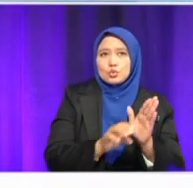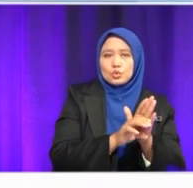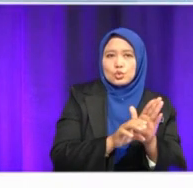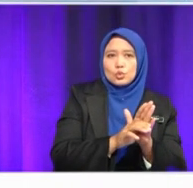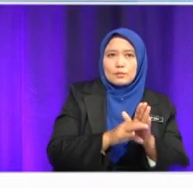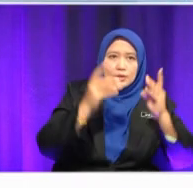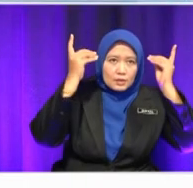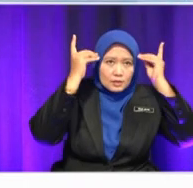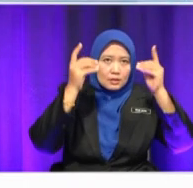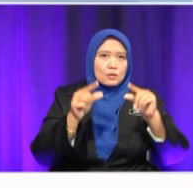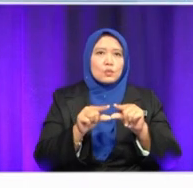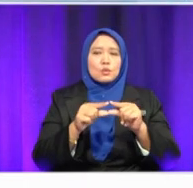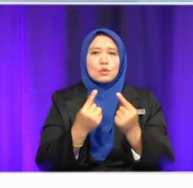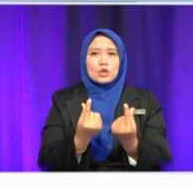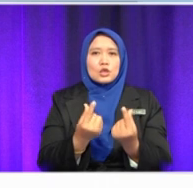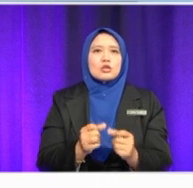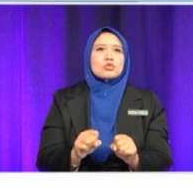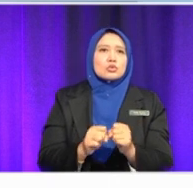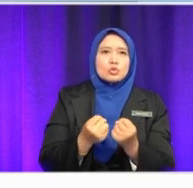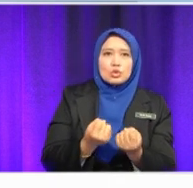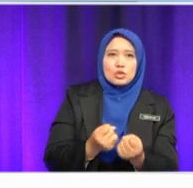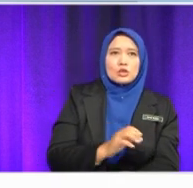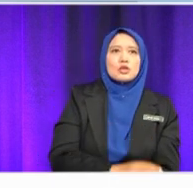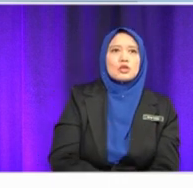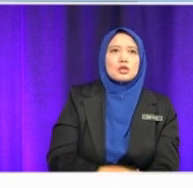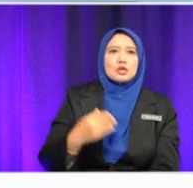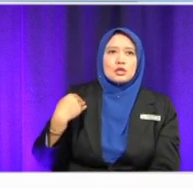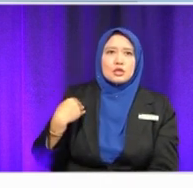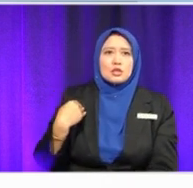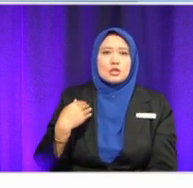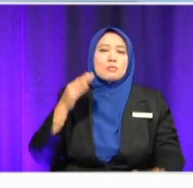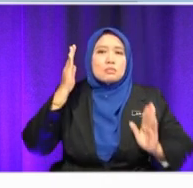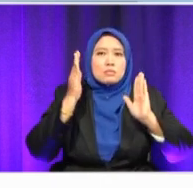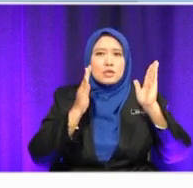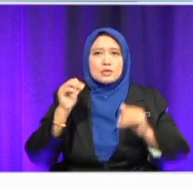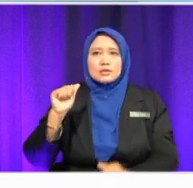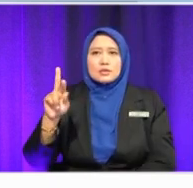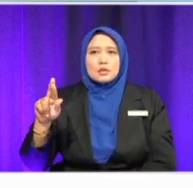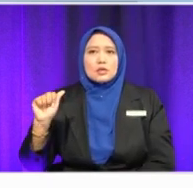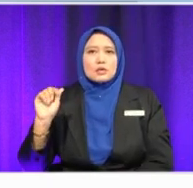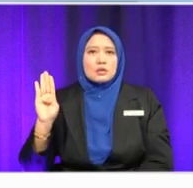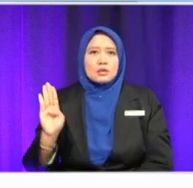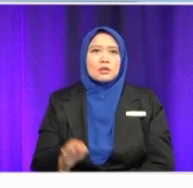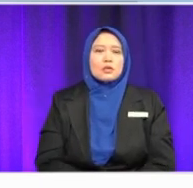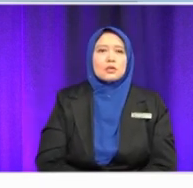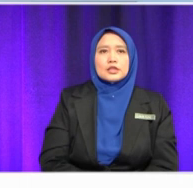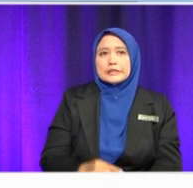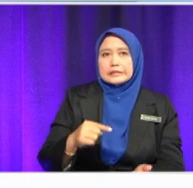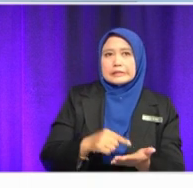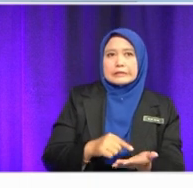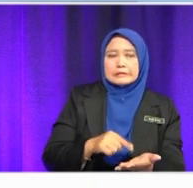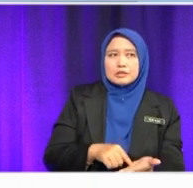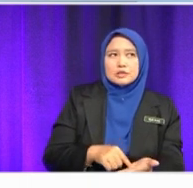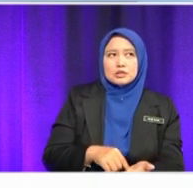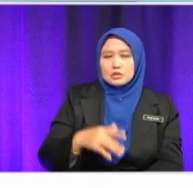as-sunnah pendidikan Syariah Islamiyah Taso Islam bahasa Arab di sini ke jurusan kecerdasan